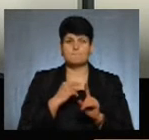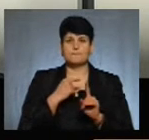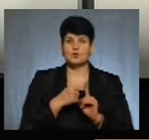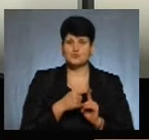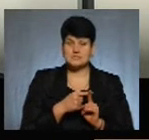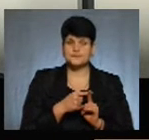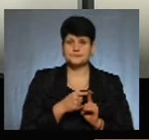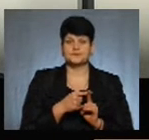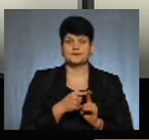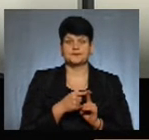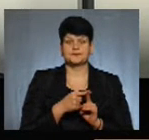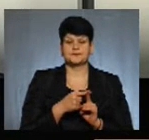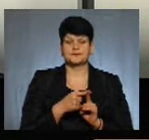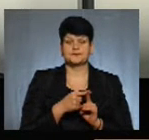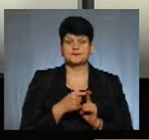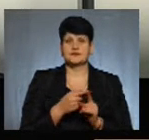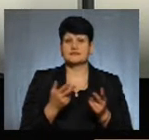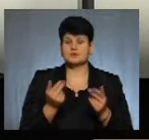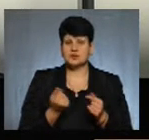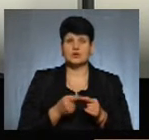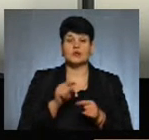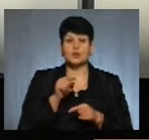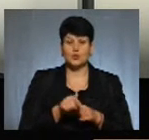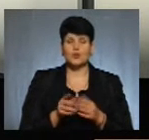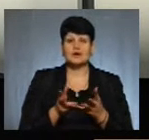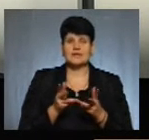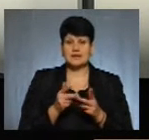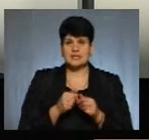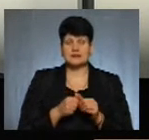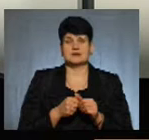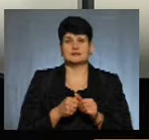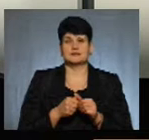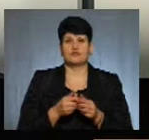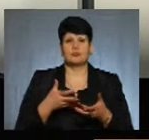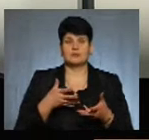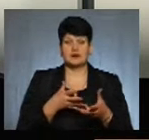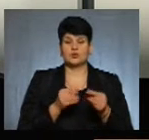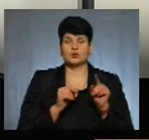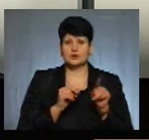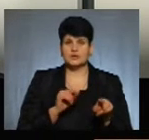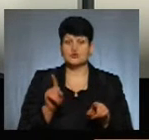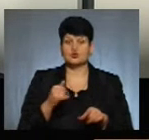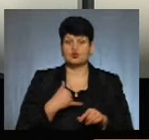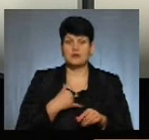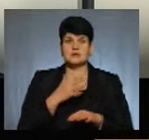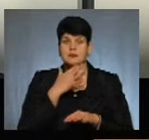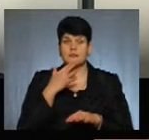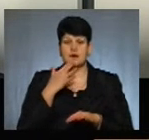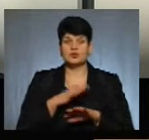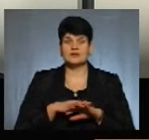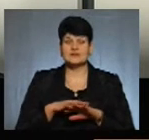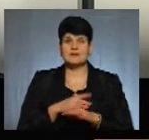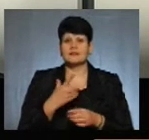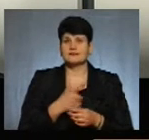Плюс, звичайно, на таку кількість вплинуло те, що в нас досить багато населення